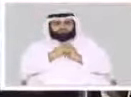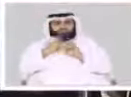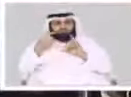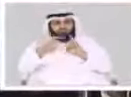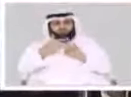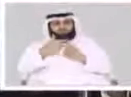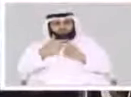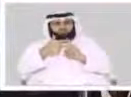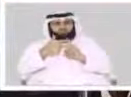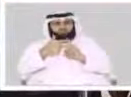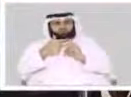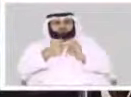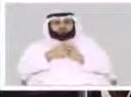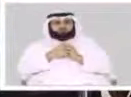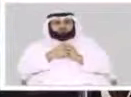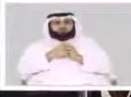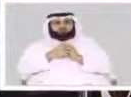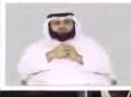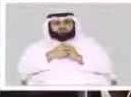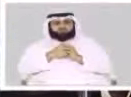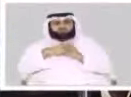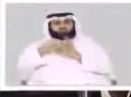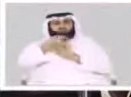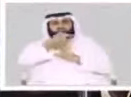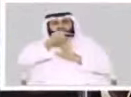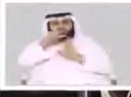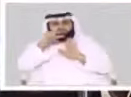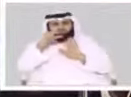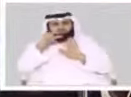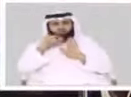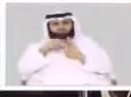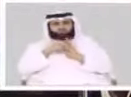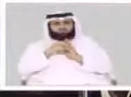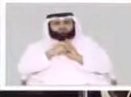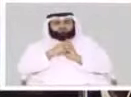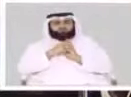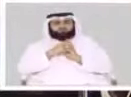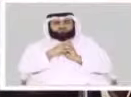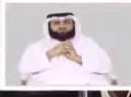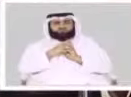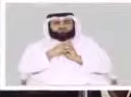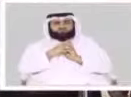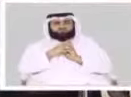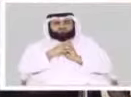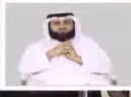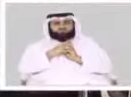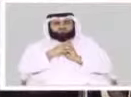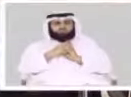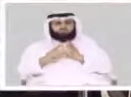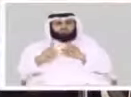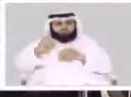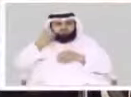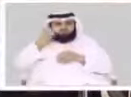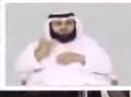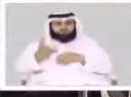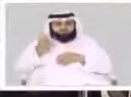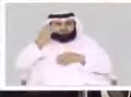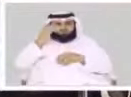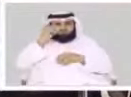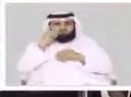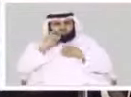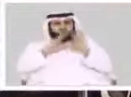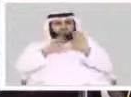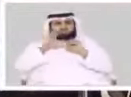والأمر الثاني أو المسلك الثاني في السورة في معالجة هذا الأمر هو أن الله عز وجل